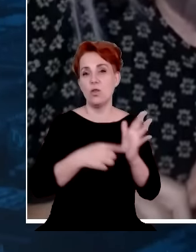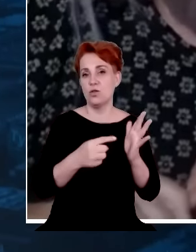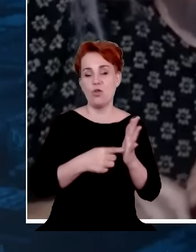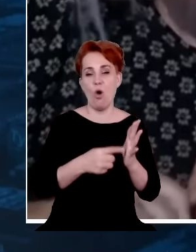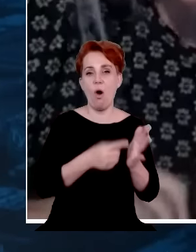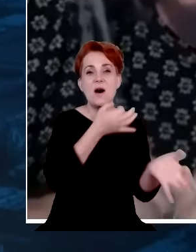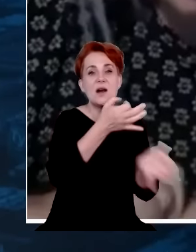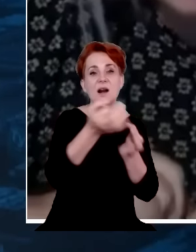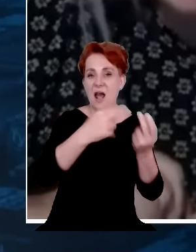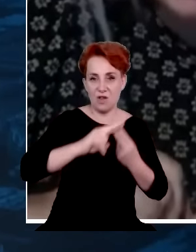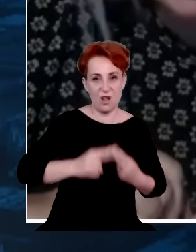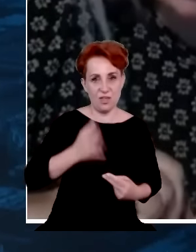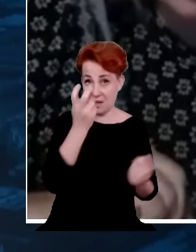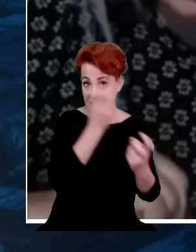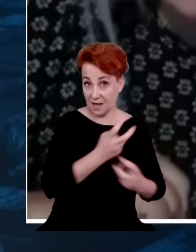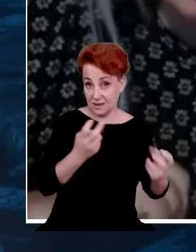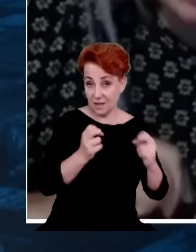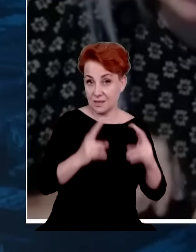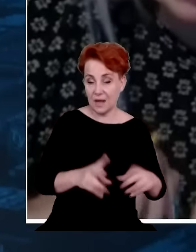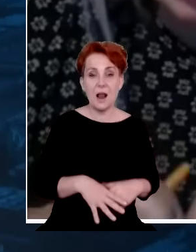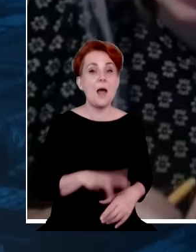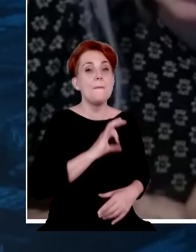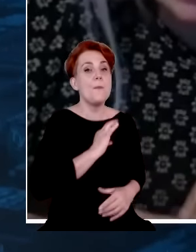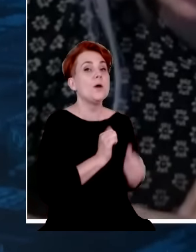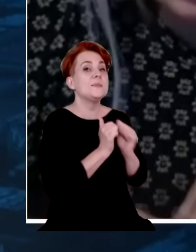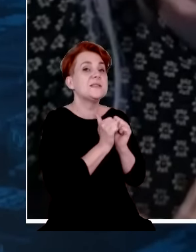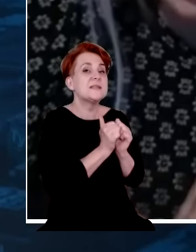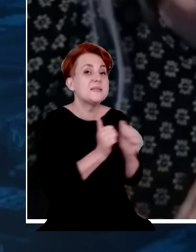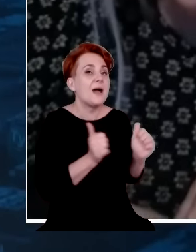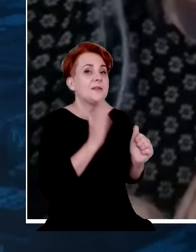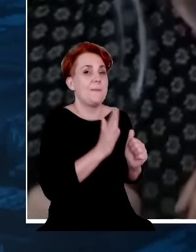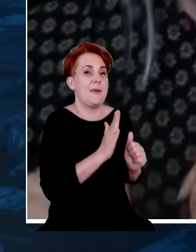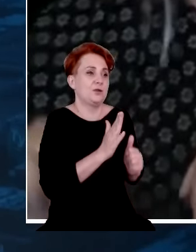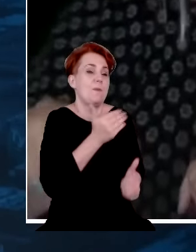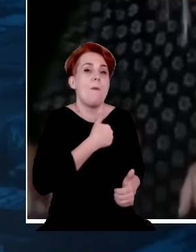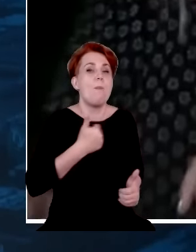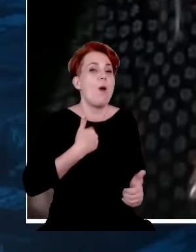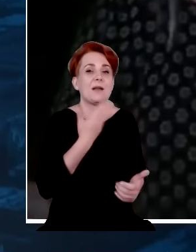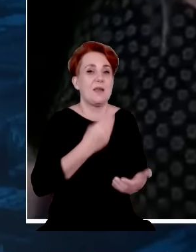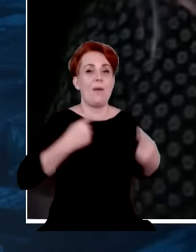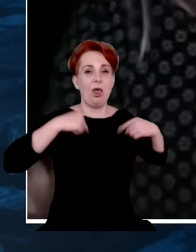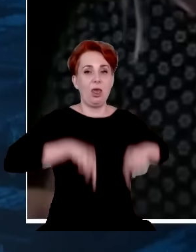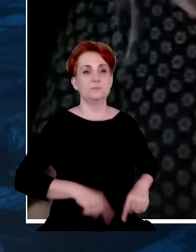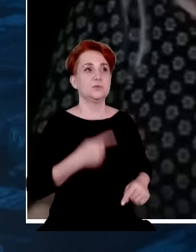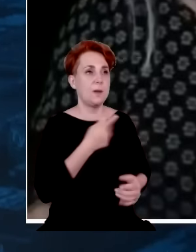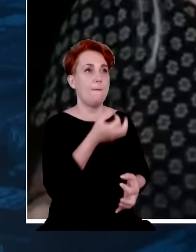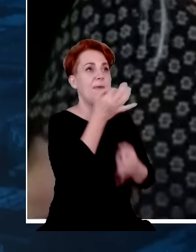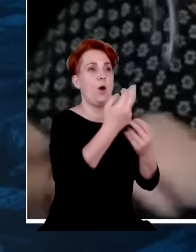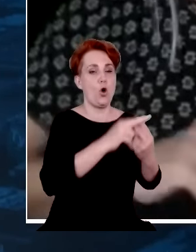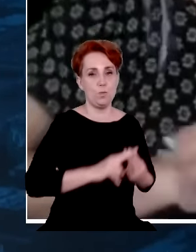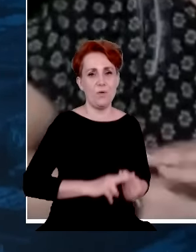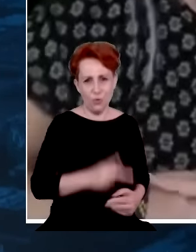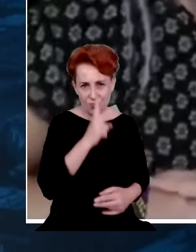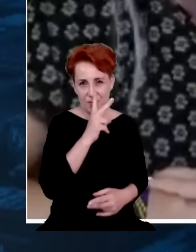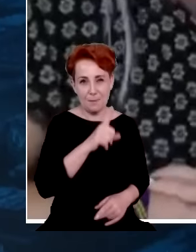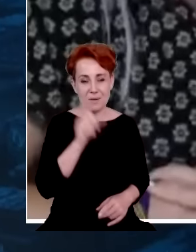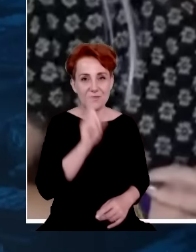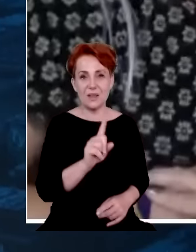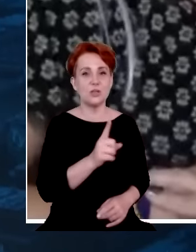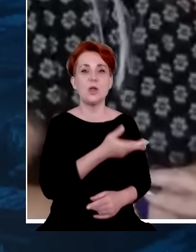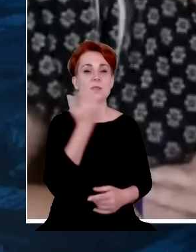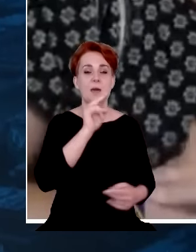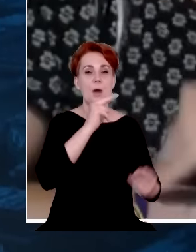zainteresowania to może to jest problem zdem może by po prostu Polacy nie mają zwyczaju takiego brania udziału w referendach jak widać No nie wiem bo